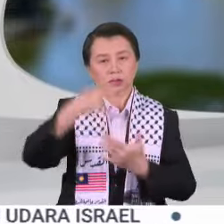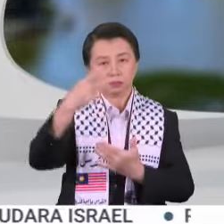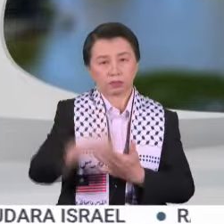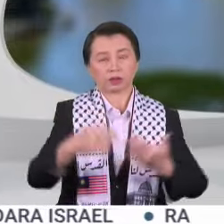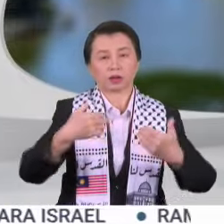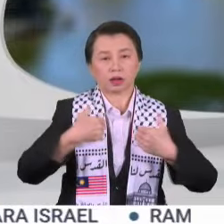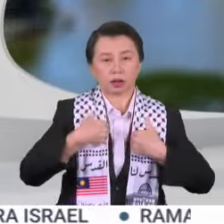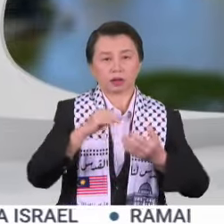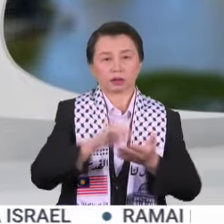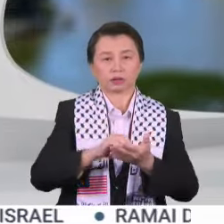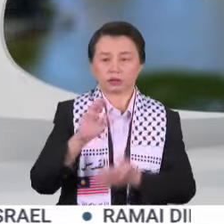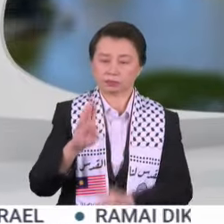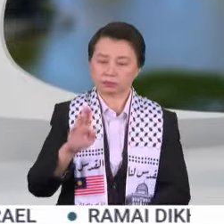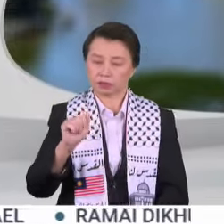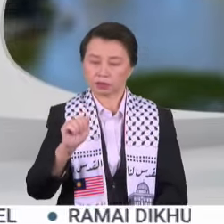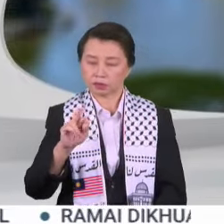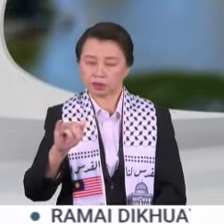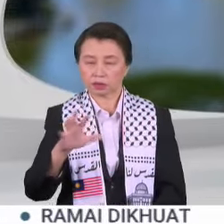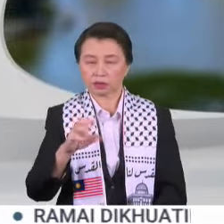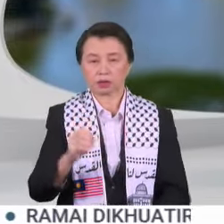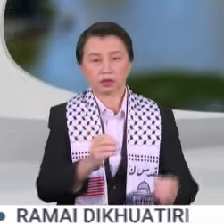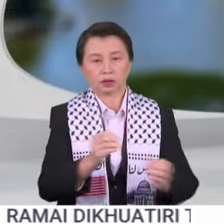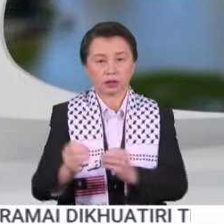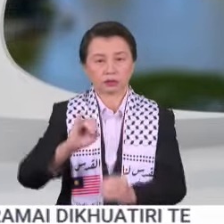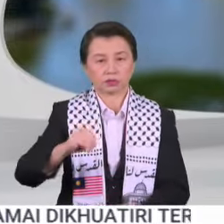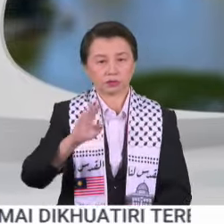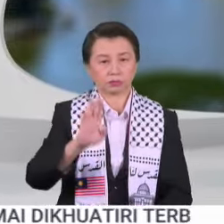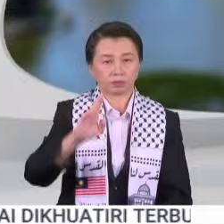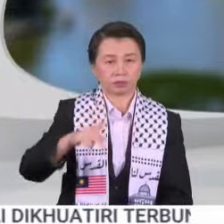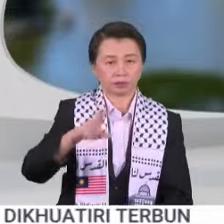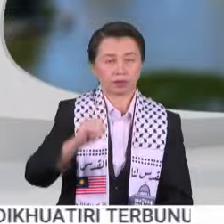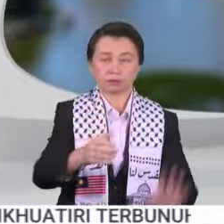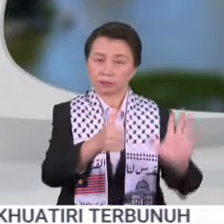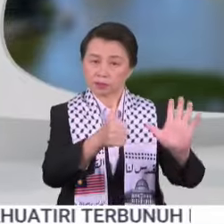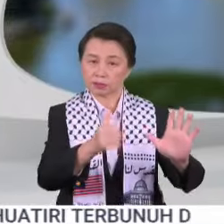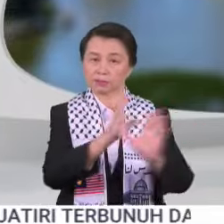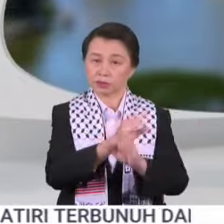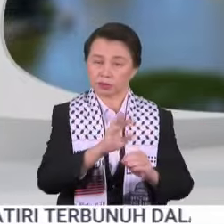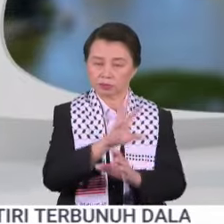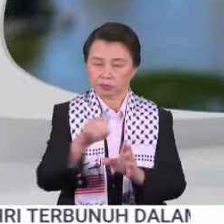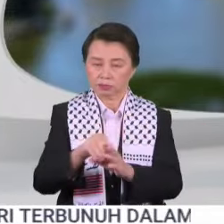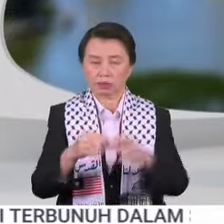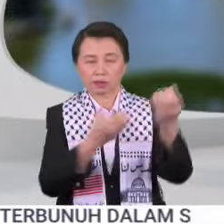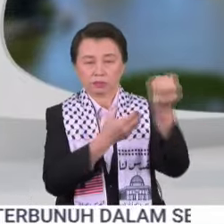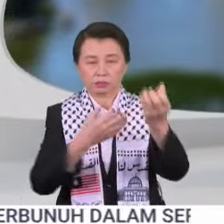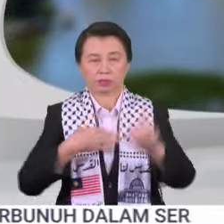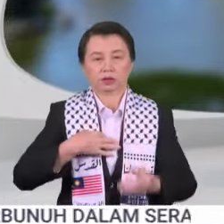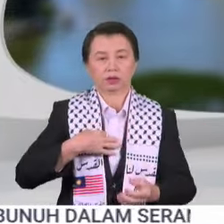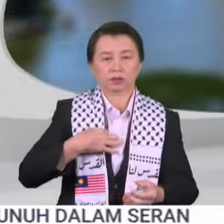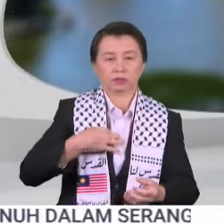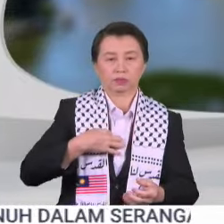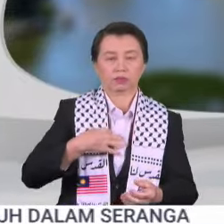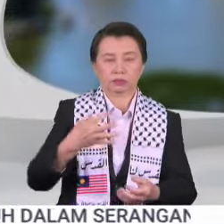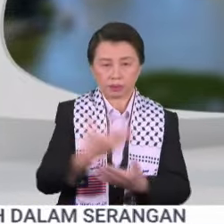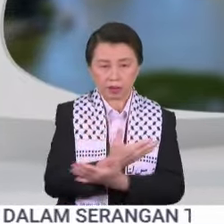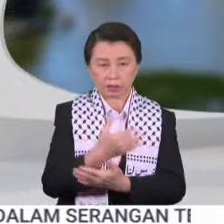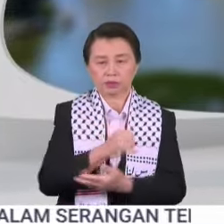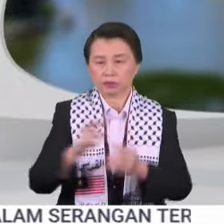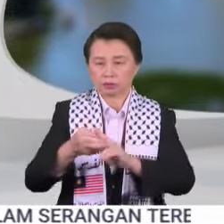yang diadakan di Bario itu anjuran JBPM Zon 6 Sarawak. Ia turut melibatkan pasukan bomba sukarela Bario dan